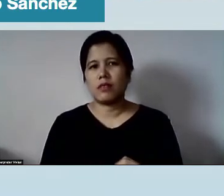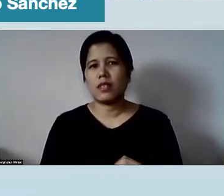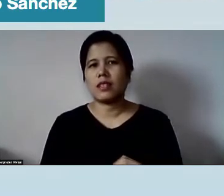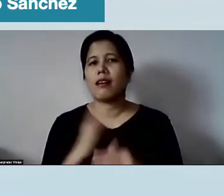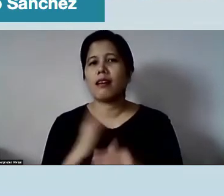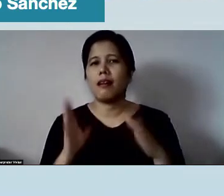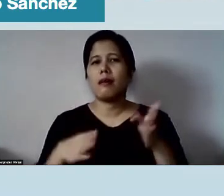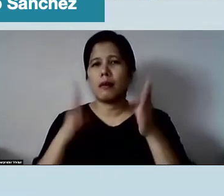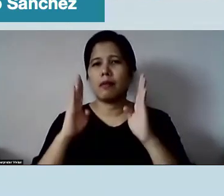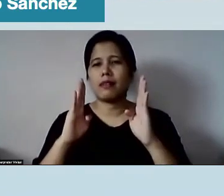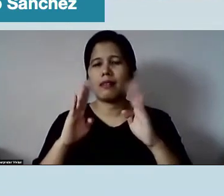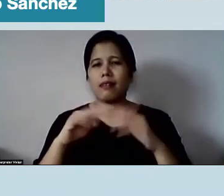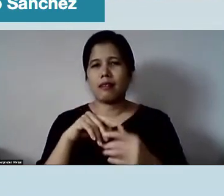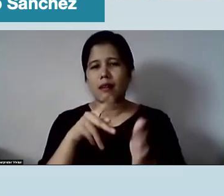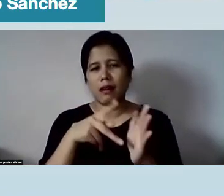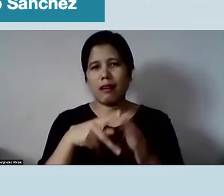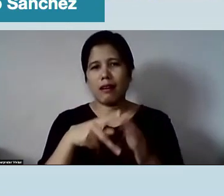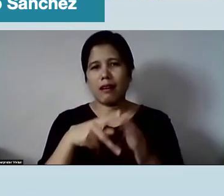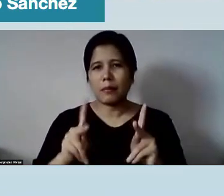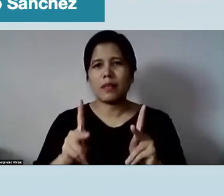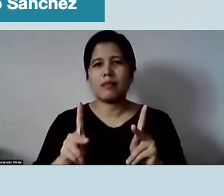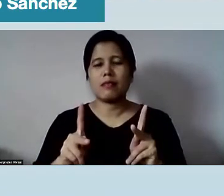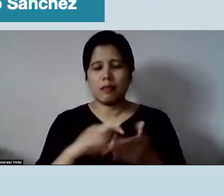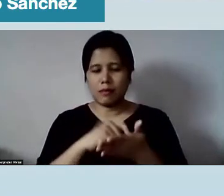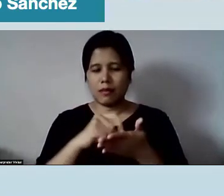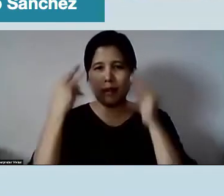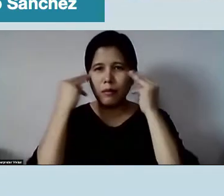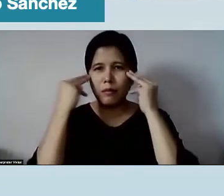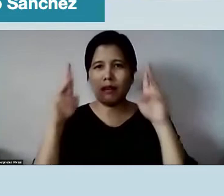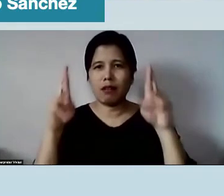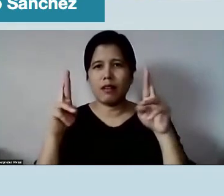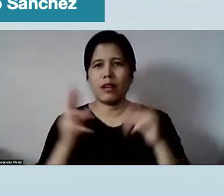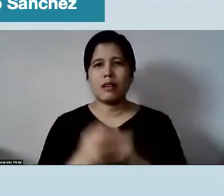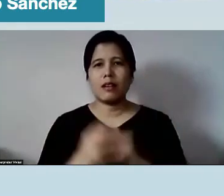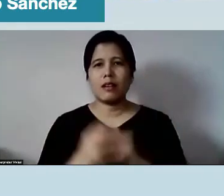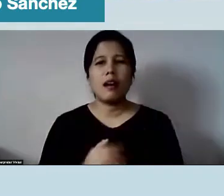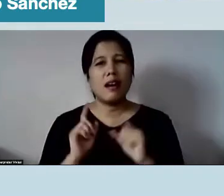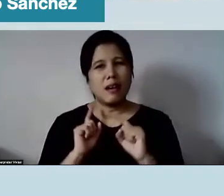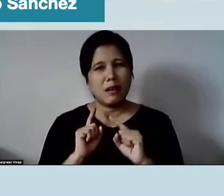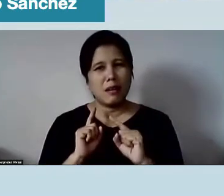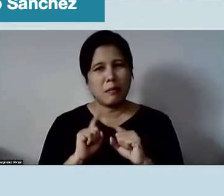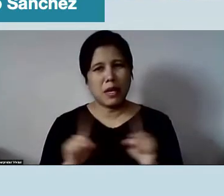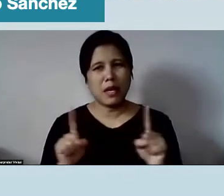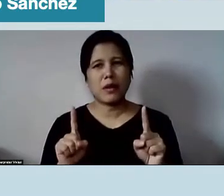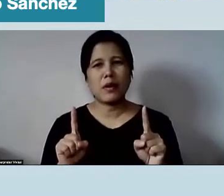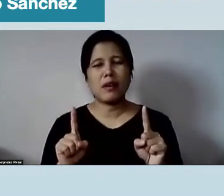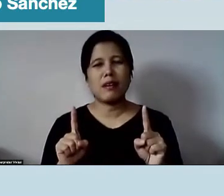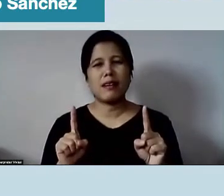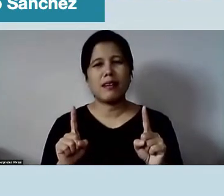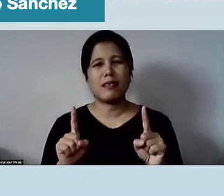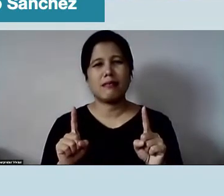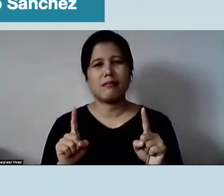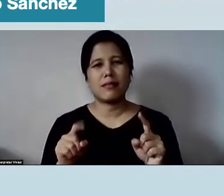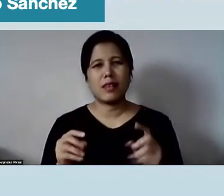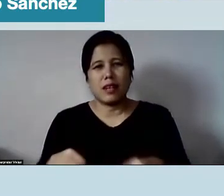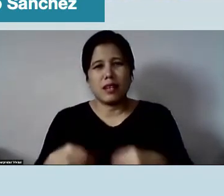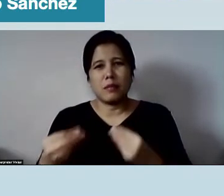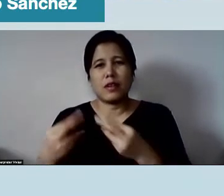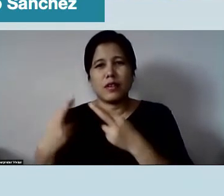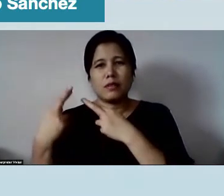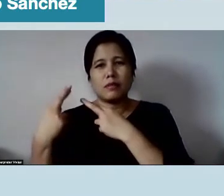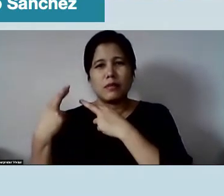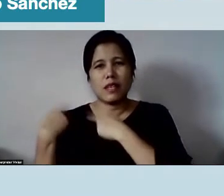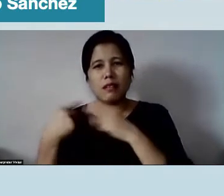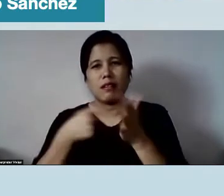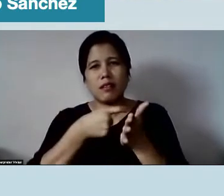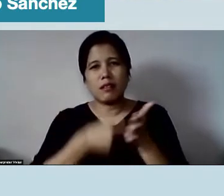pirmahan na ni Mayor. No? Okay. So, pero, pwede pong ikarga natin din yung penalty as provided